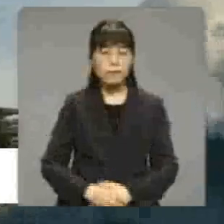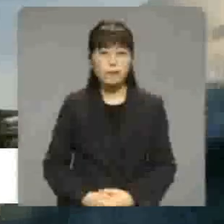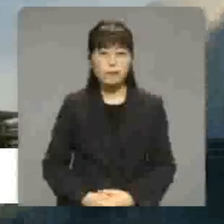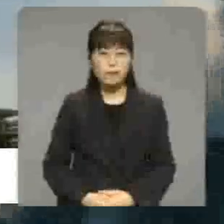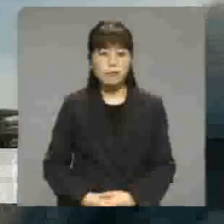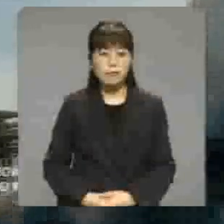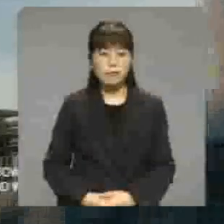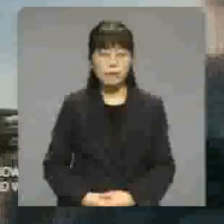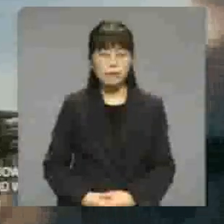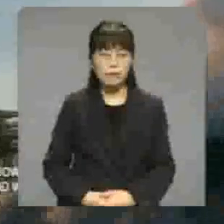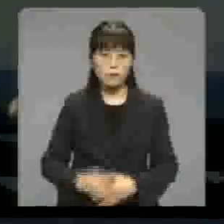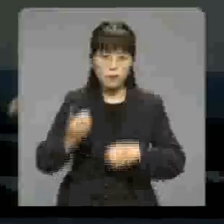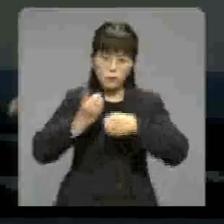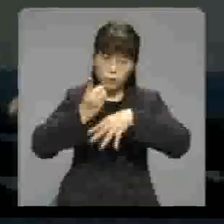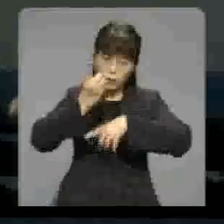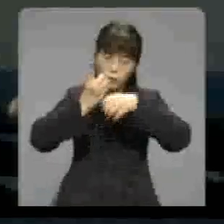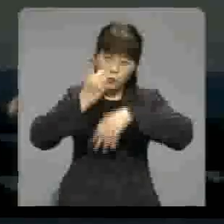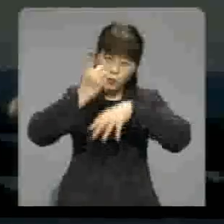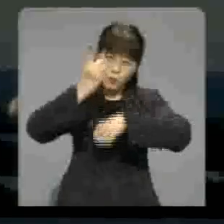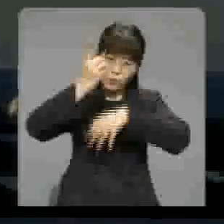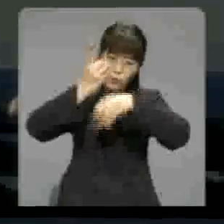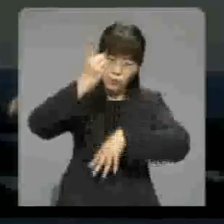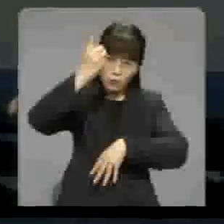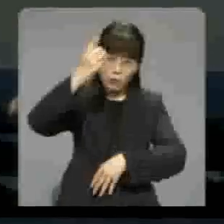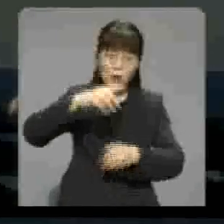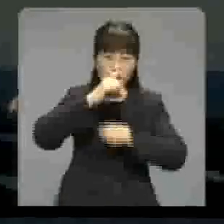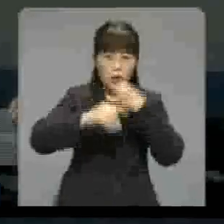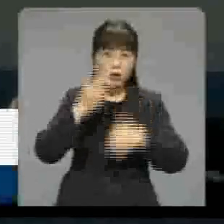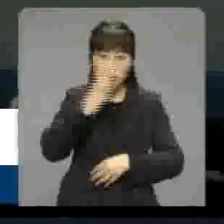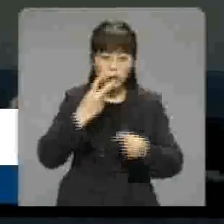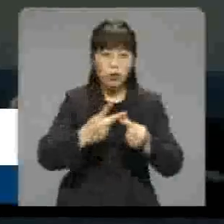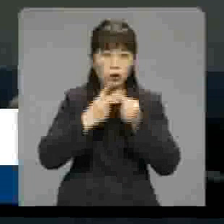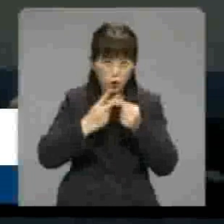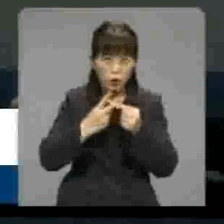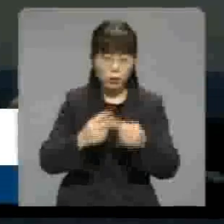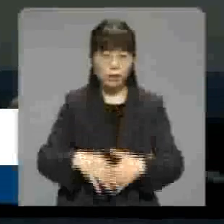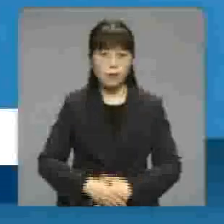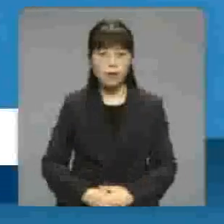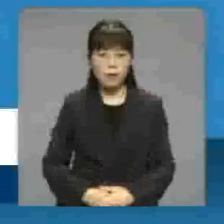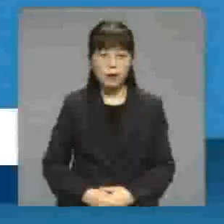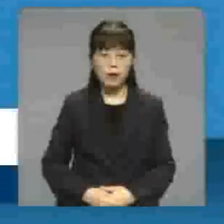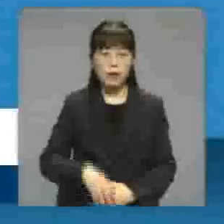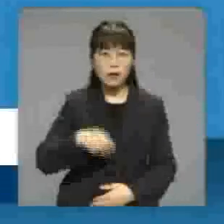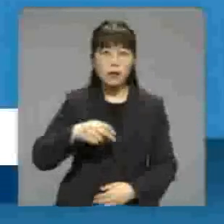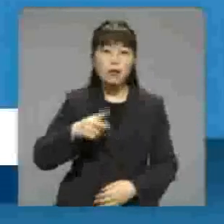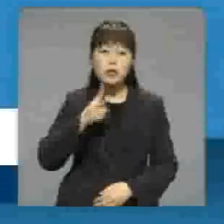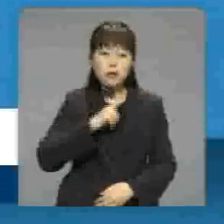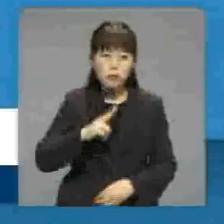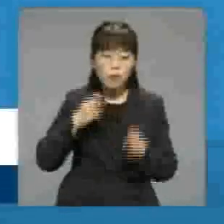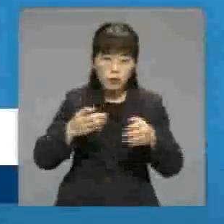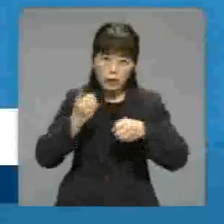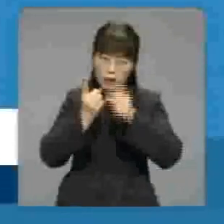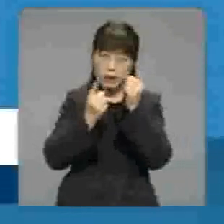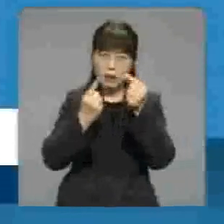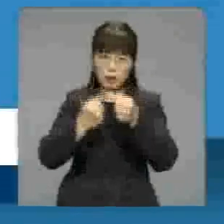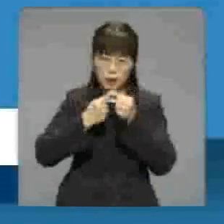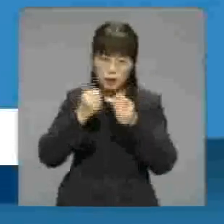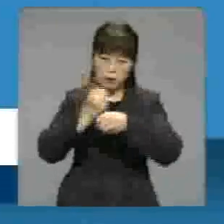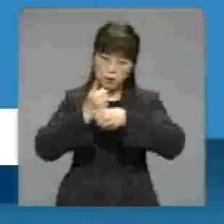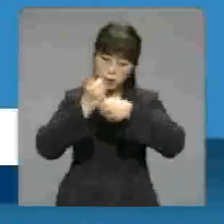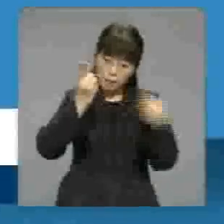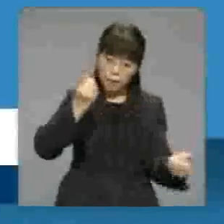투 화염과 함께 솟구치는 정찰위성 이호기 2분여 만에 일단 추진체가 떨어져